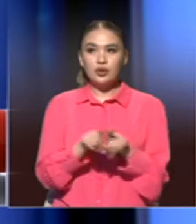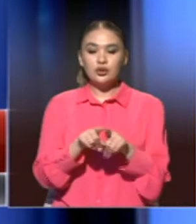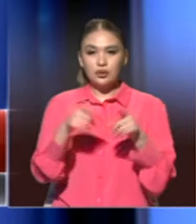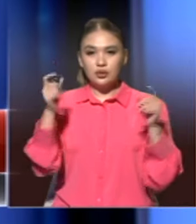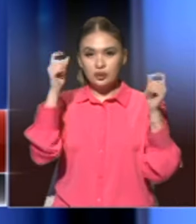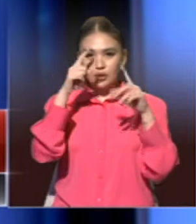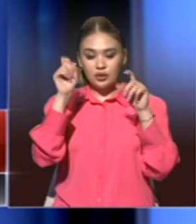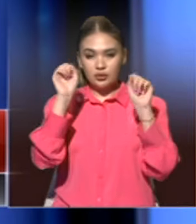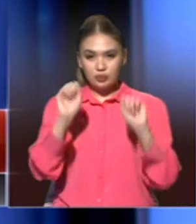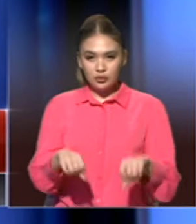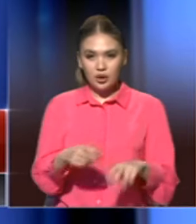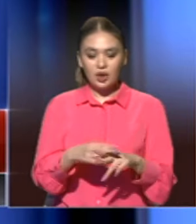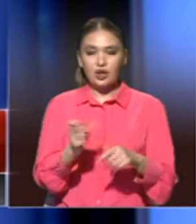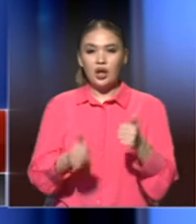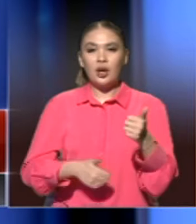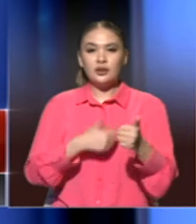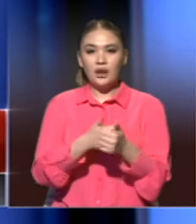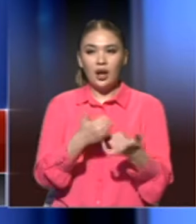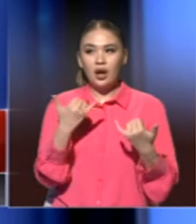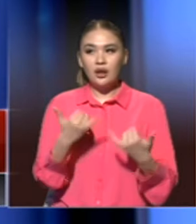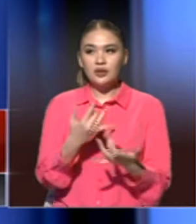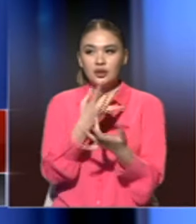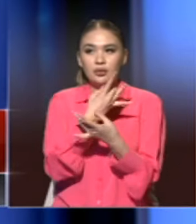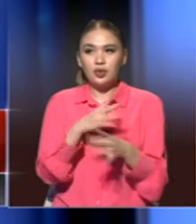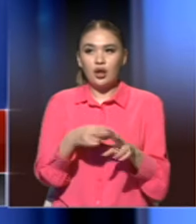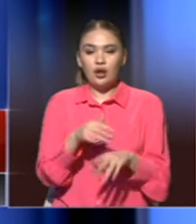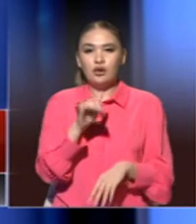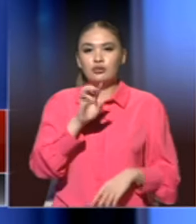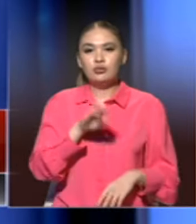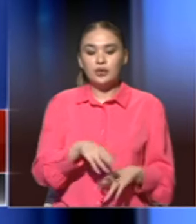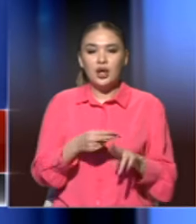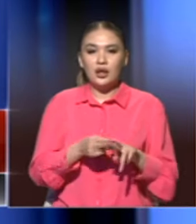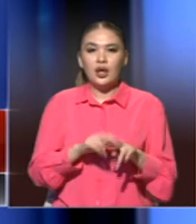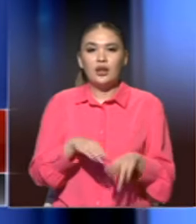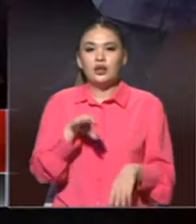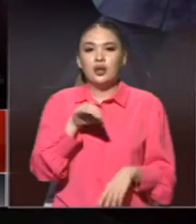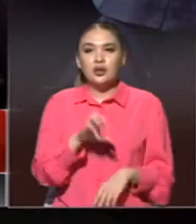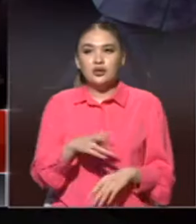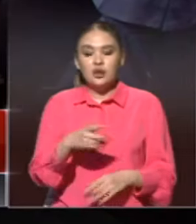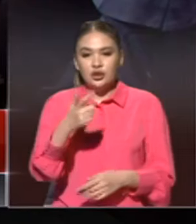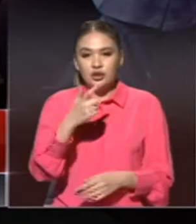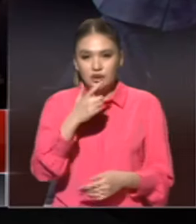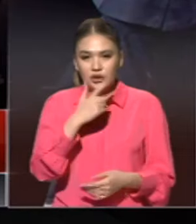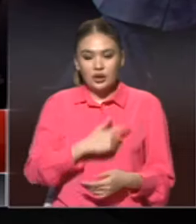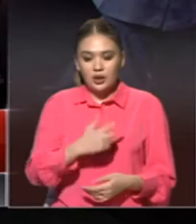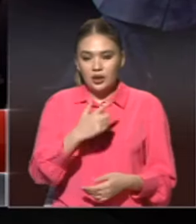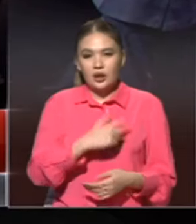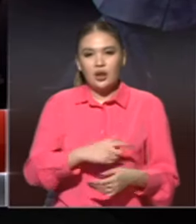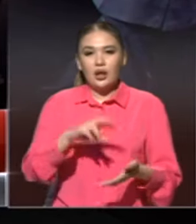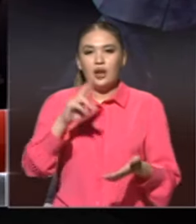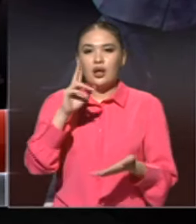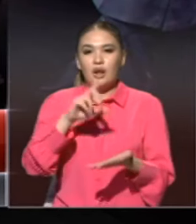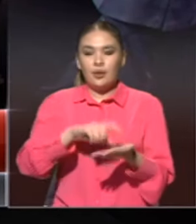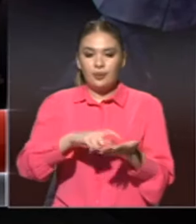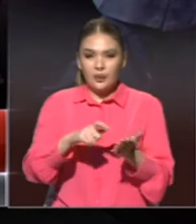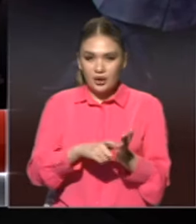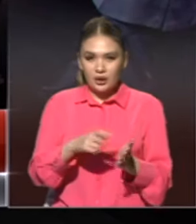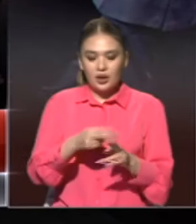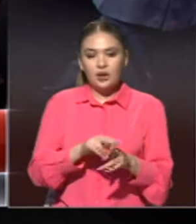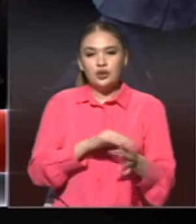береді. Сонымен қатар қазіргі таңда кез келген ұлттық бірыңғай тестілеу тапсырған тестіленушінің жеке кабинетінде аналитикалық талдау